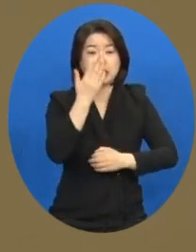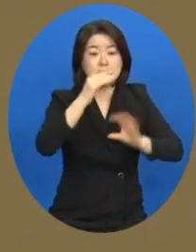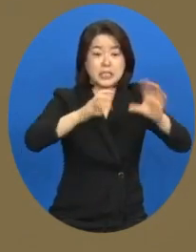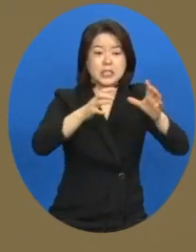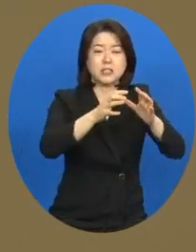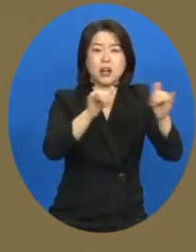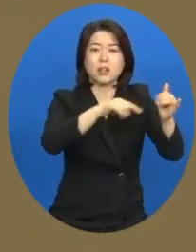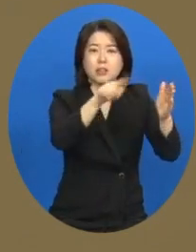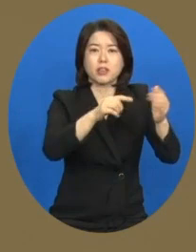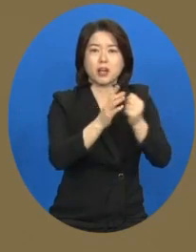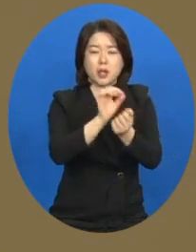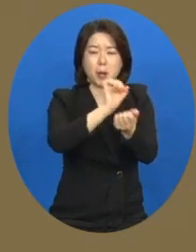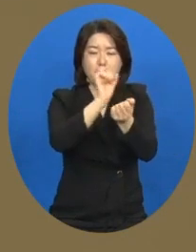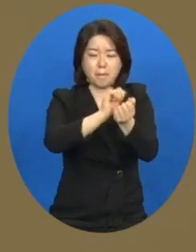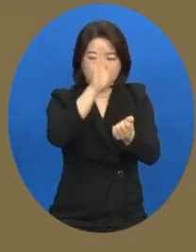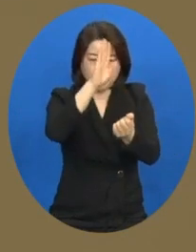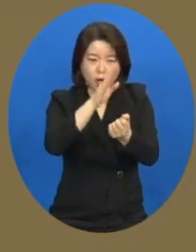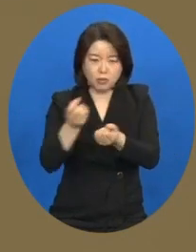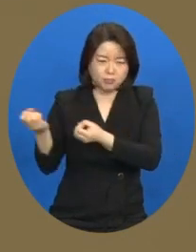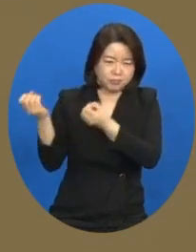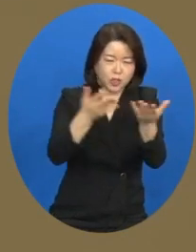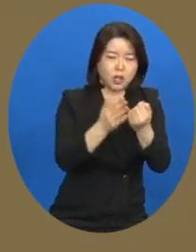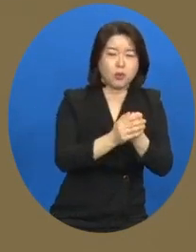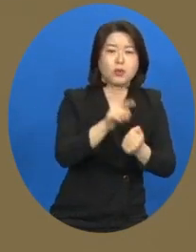그날 2만 4천 명이 죽어요.